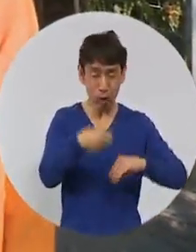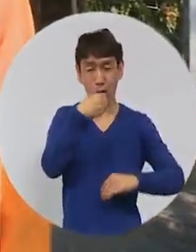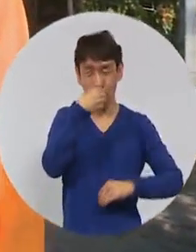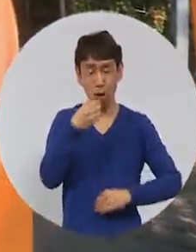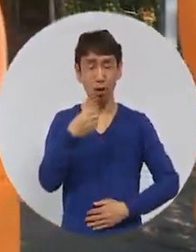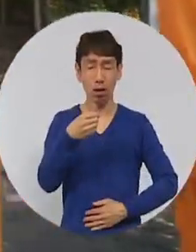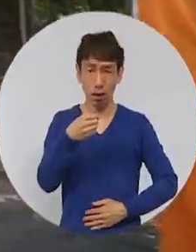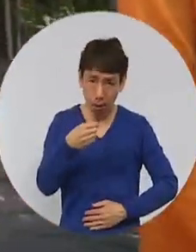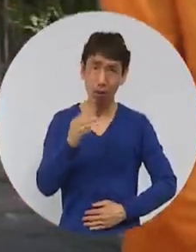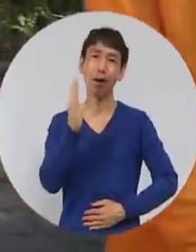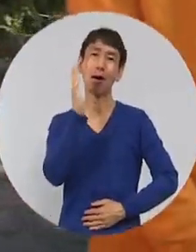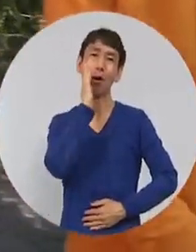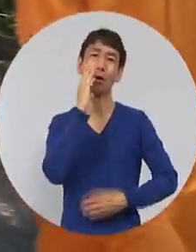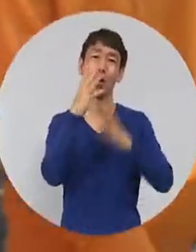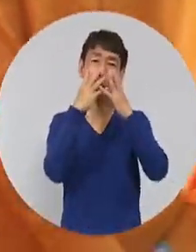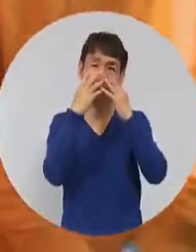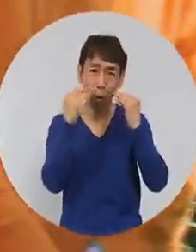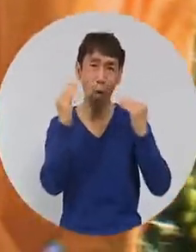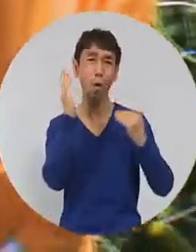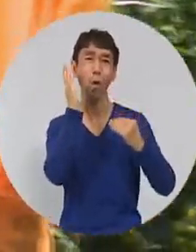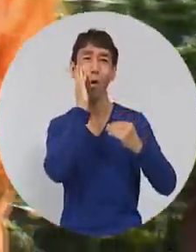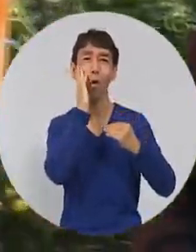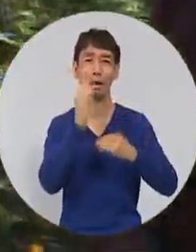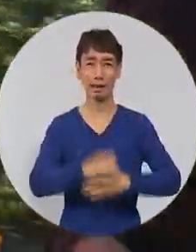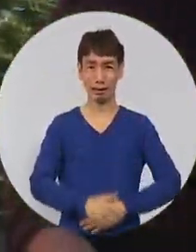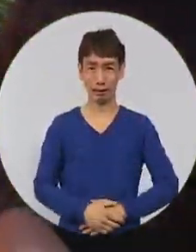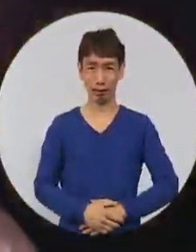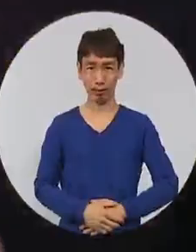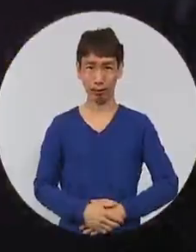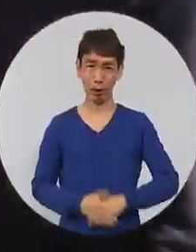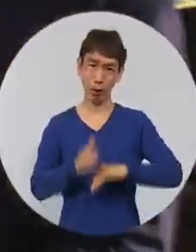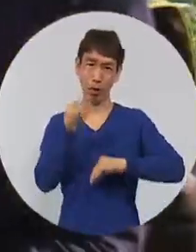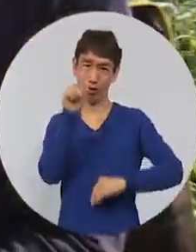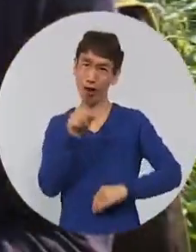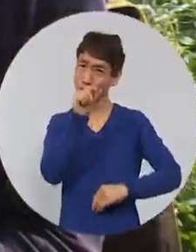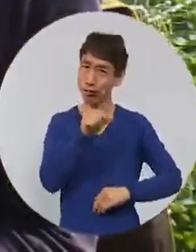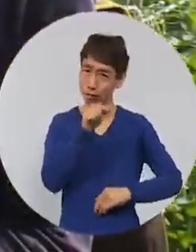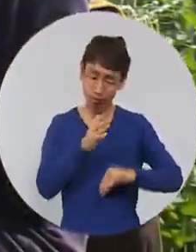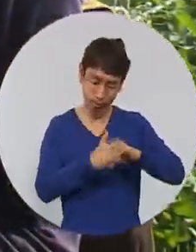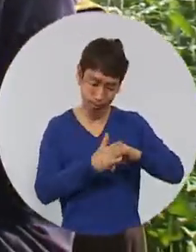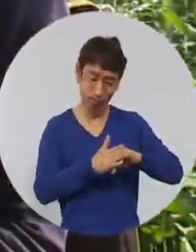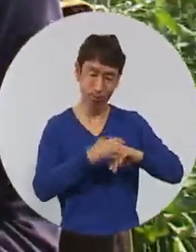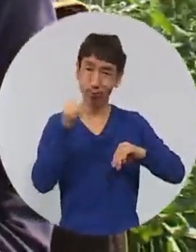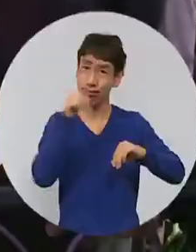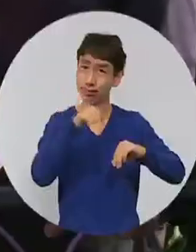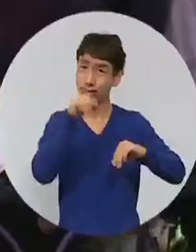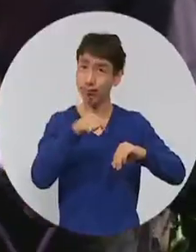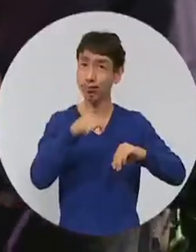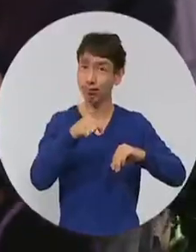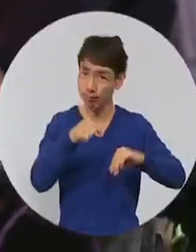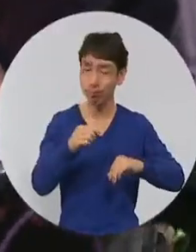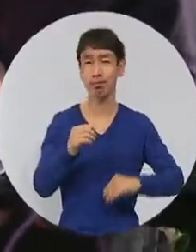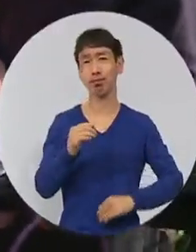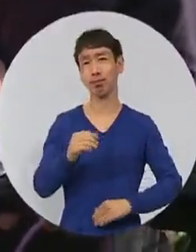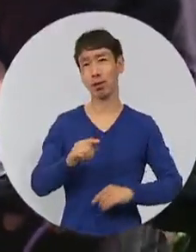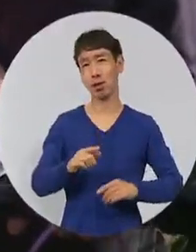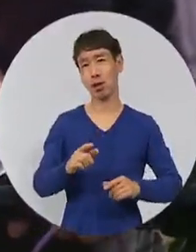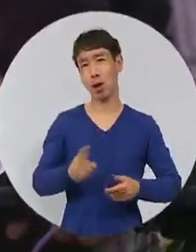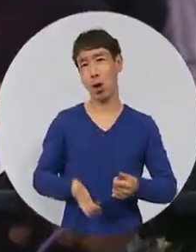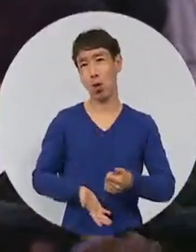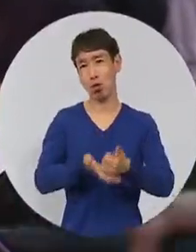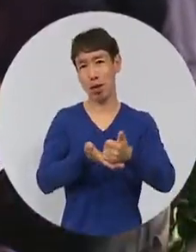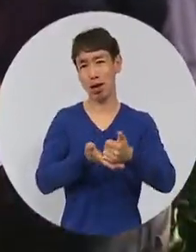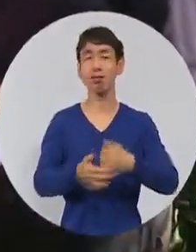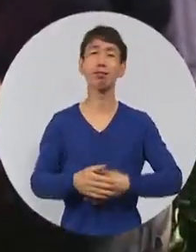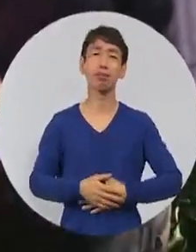スライスで食べるとほんと口の中で溶けるんで、スライスがおすすめ。 う ん、煮込んだりしても美味しく